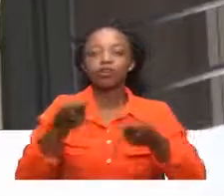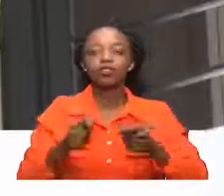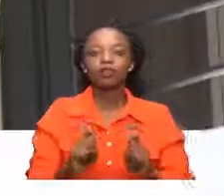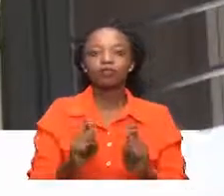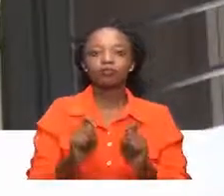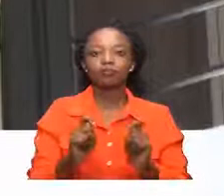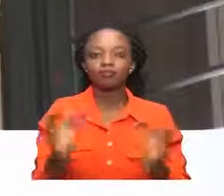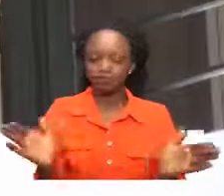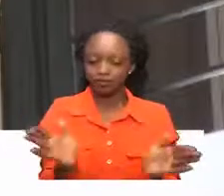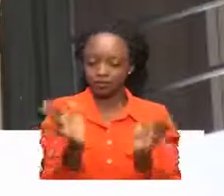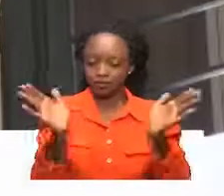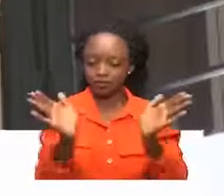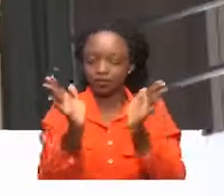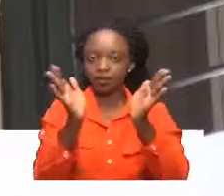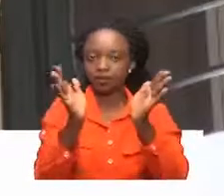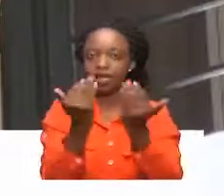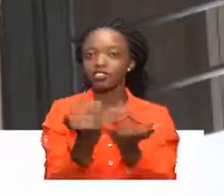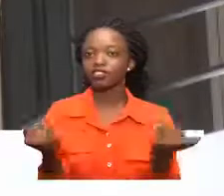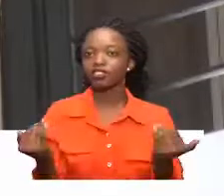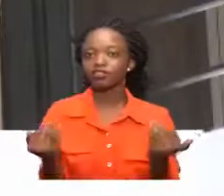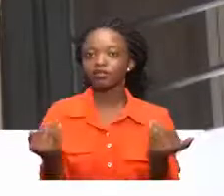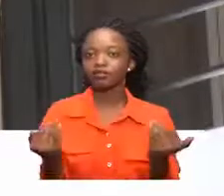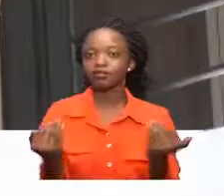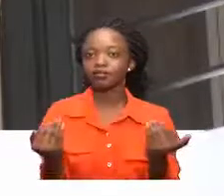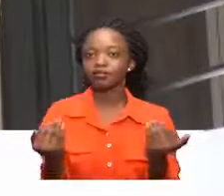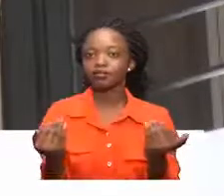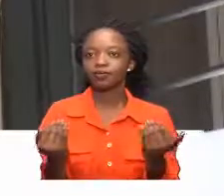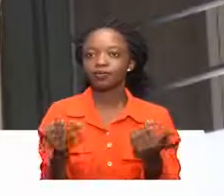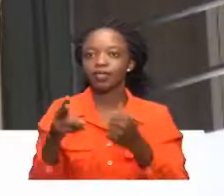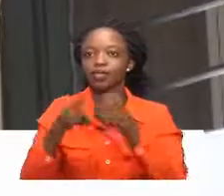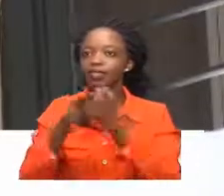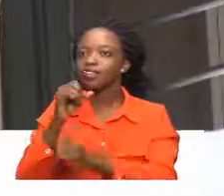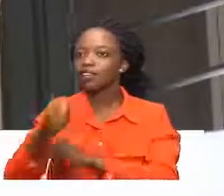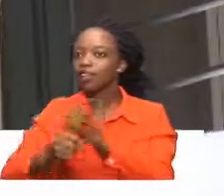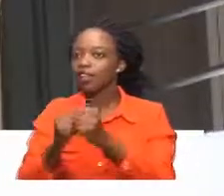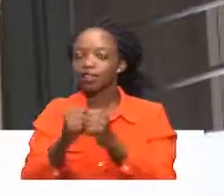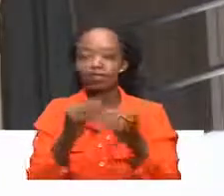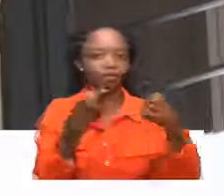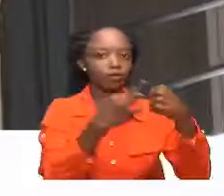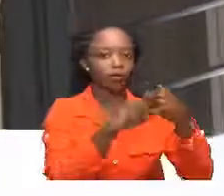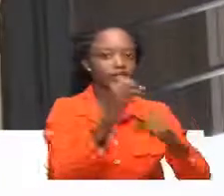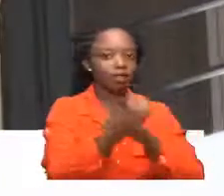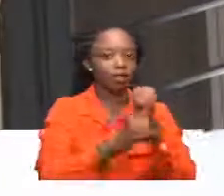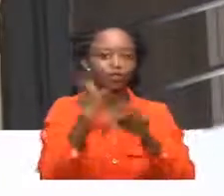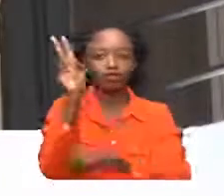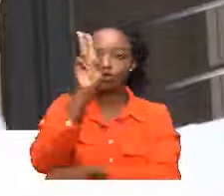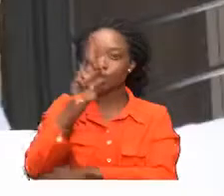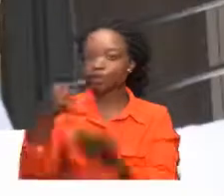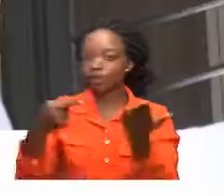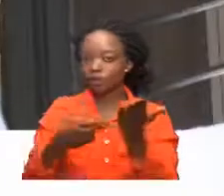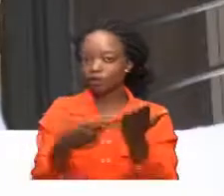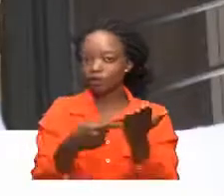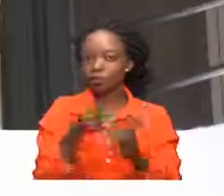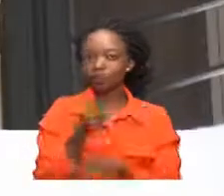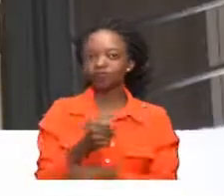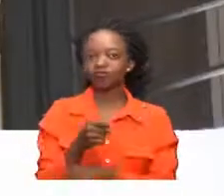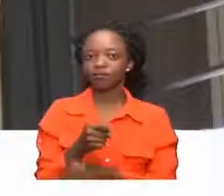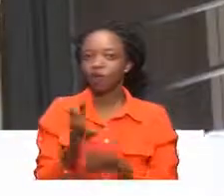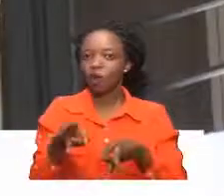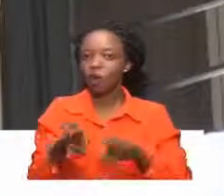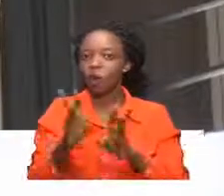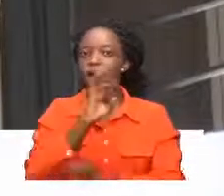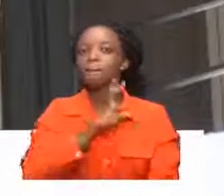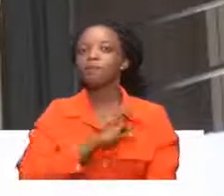kunacha, kuempower watoto kati kuanzia miaka 7 mpaka 18 kuweza kutumia technology kwa njia ambayo